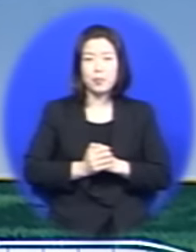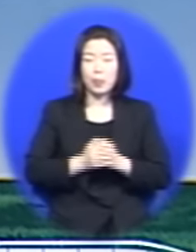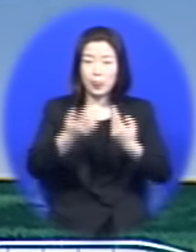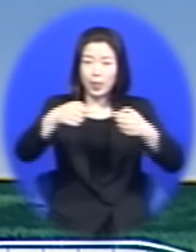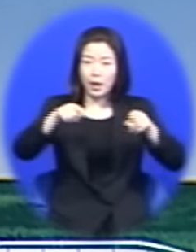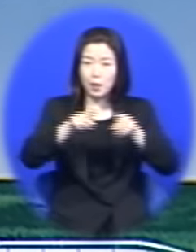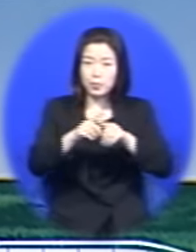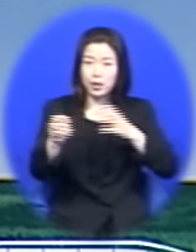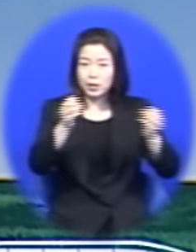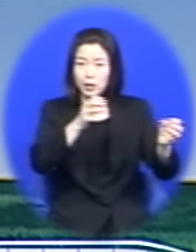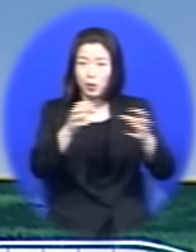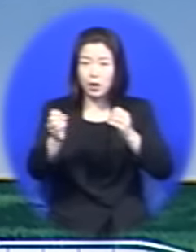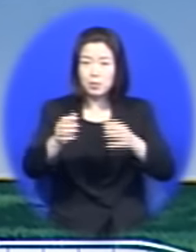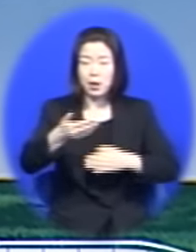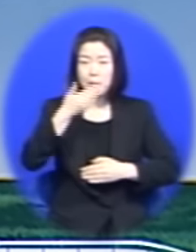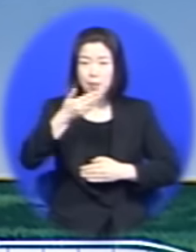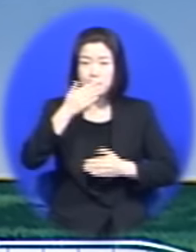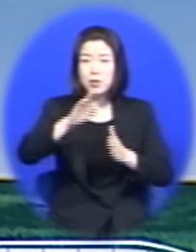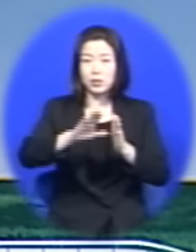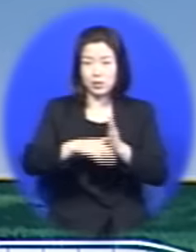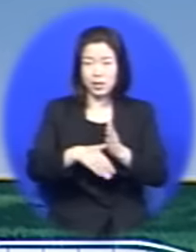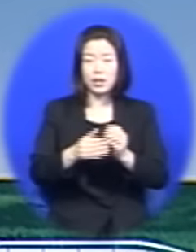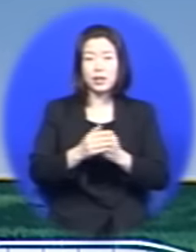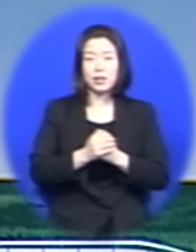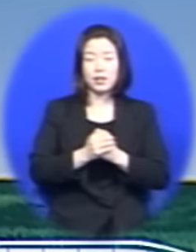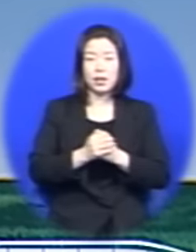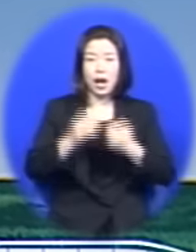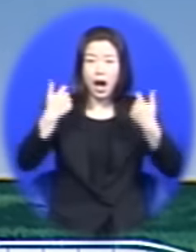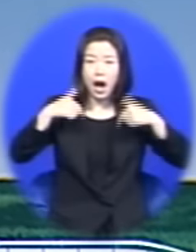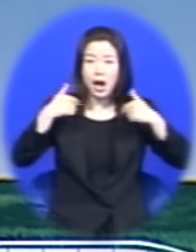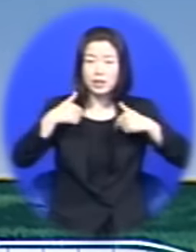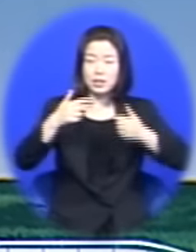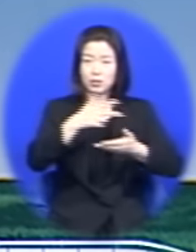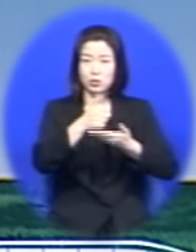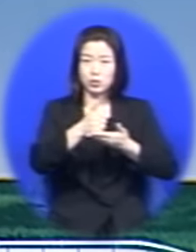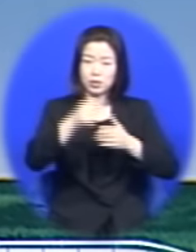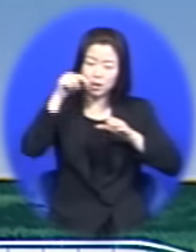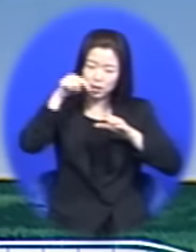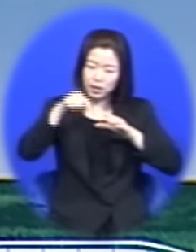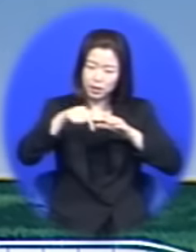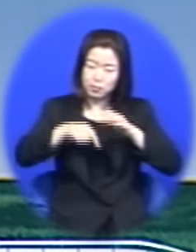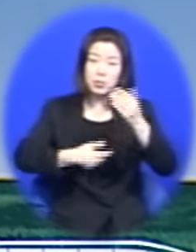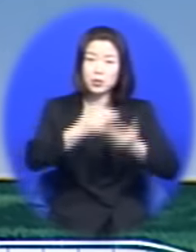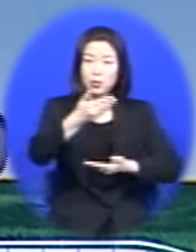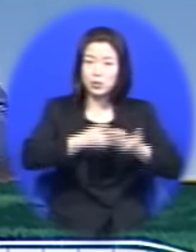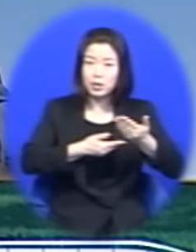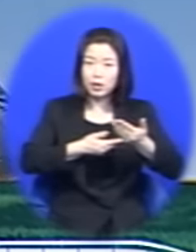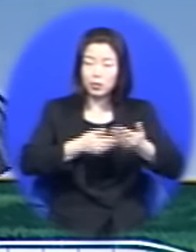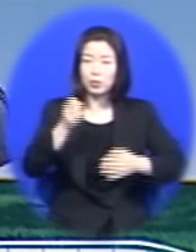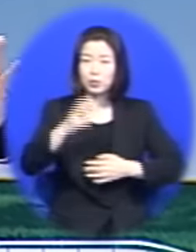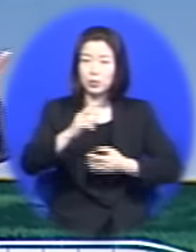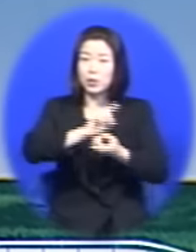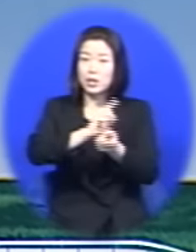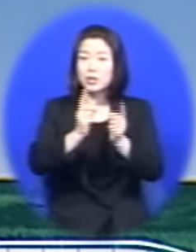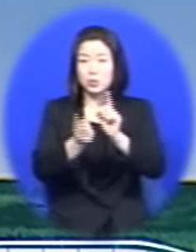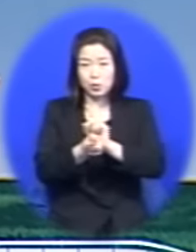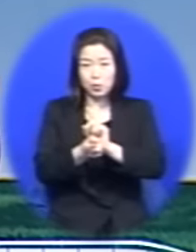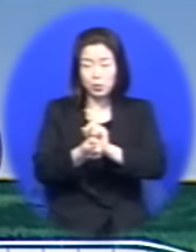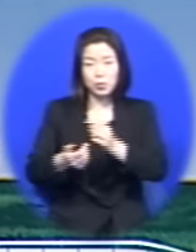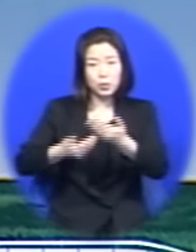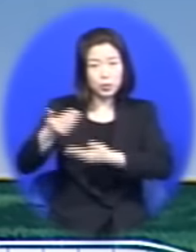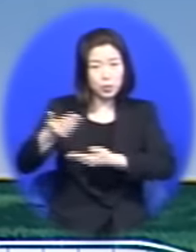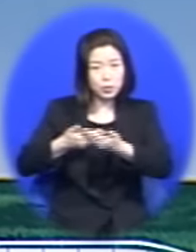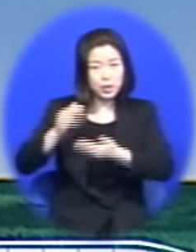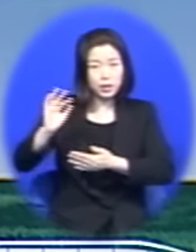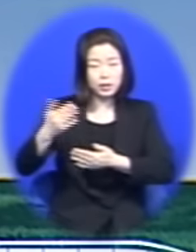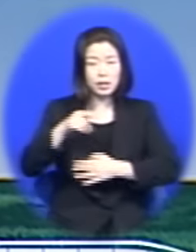함께 대화하면서 식사하는데 늘 주님과 깊이 교제하고 그러면서도 서로들 사이에 교제를 하게